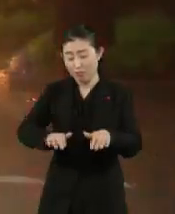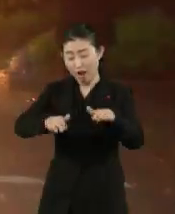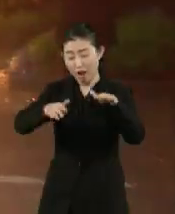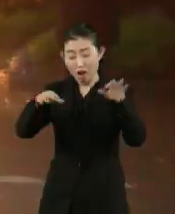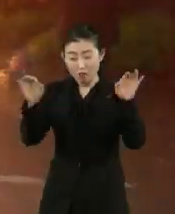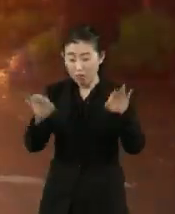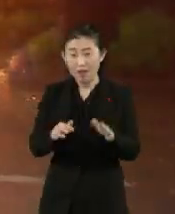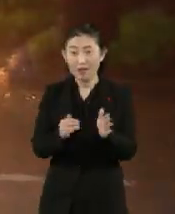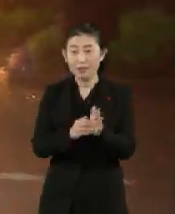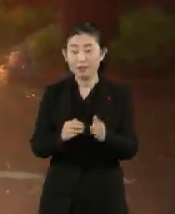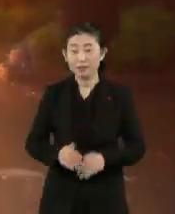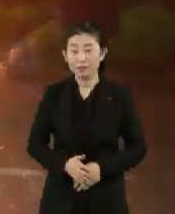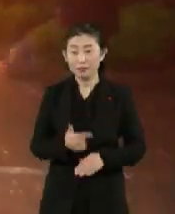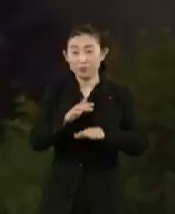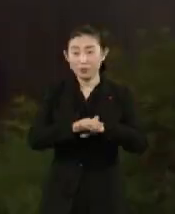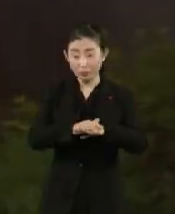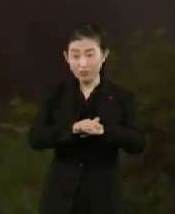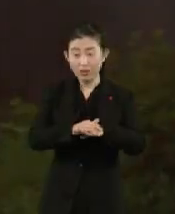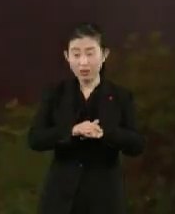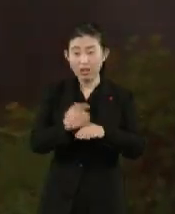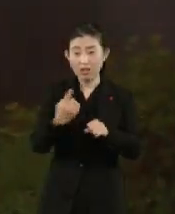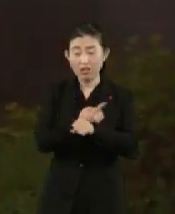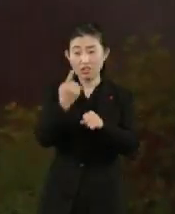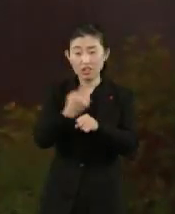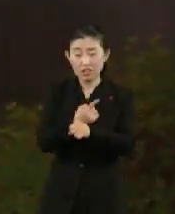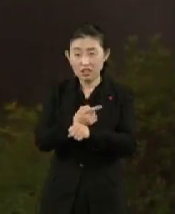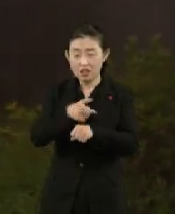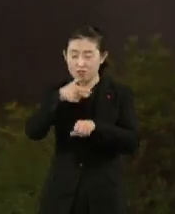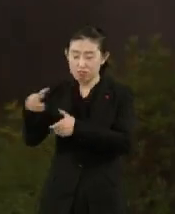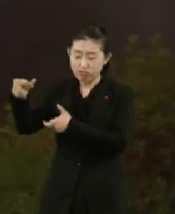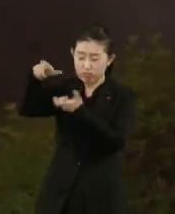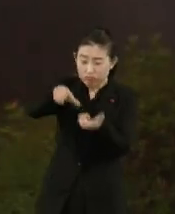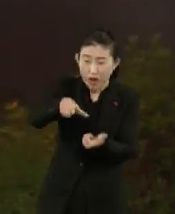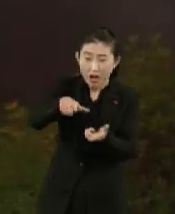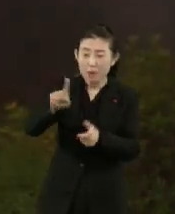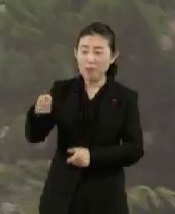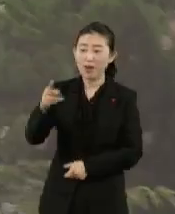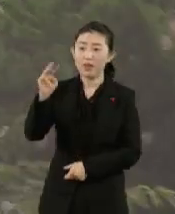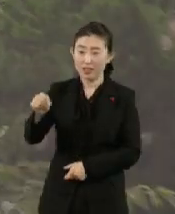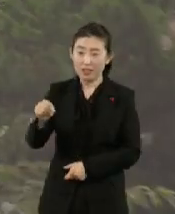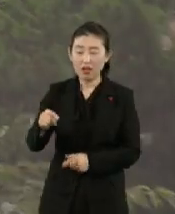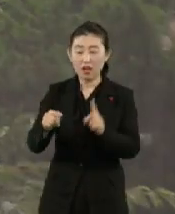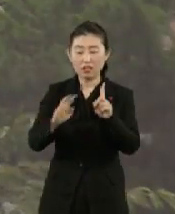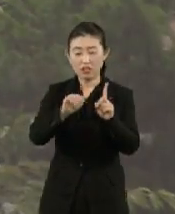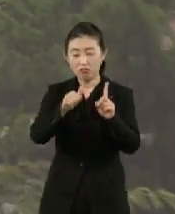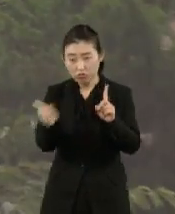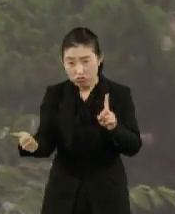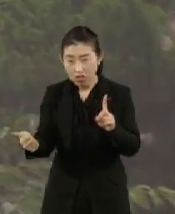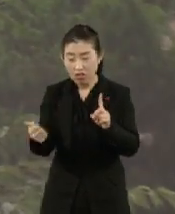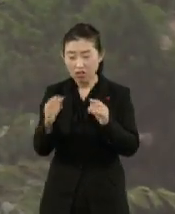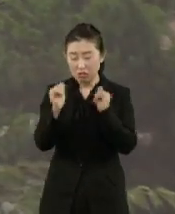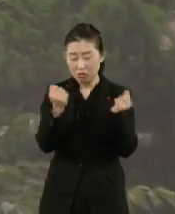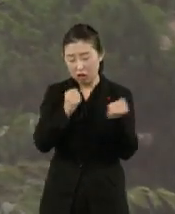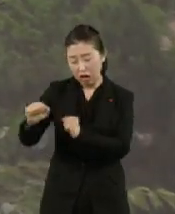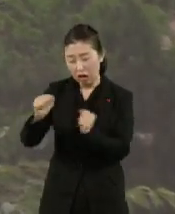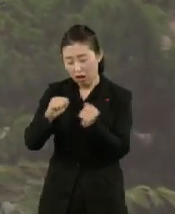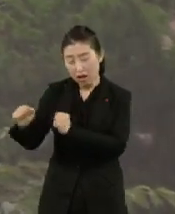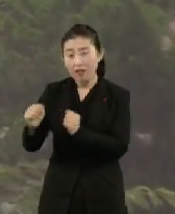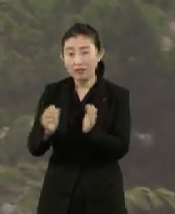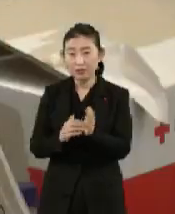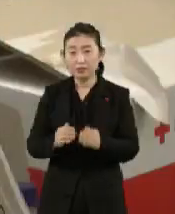물바다로 변했습니다. 대전에 시간당 100mm 물폭탄이 쏟아지면서 주민 한 명이 숨지고 이재민들이